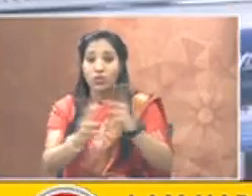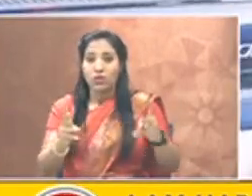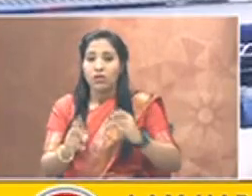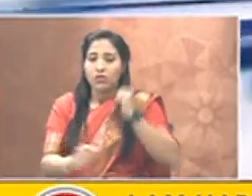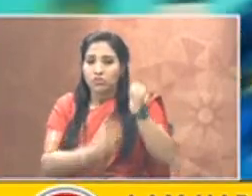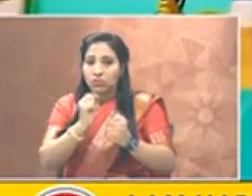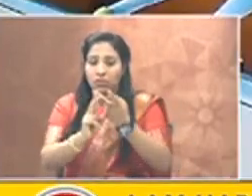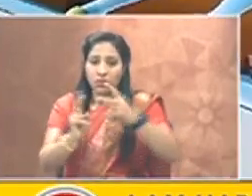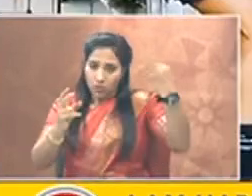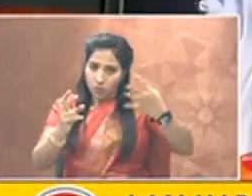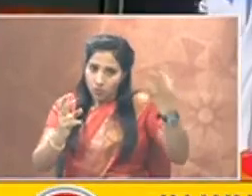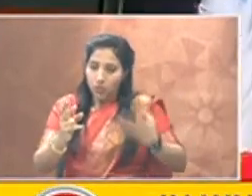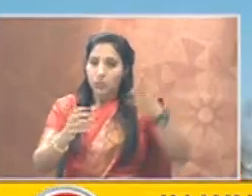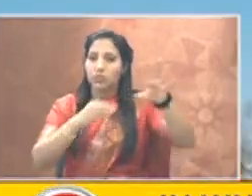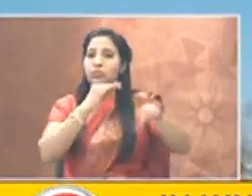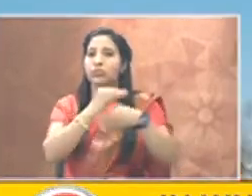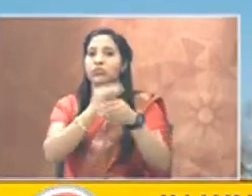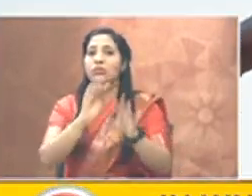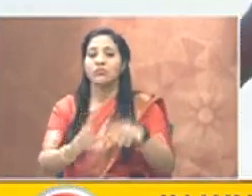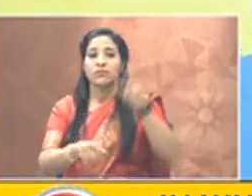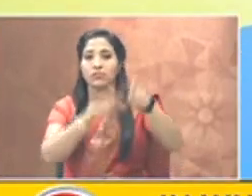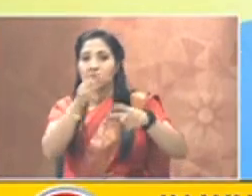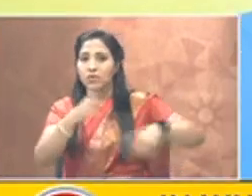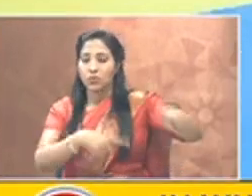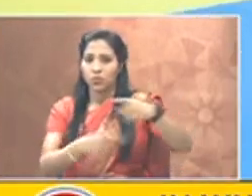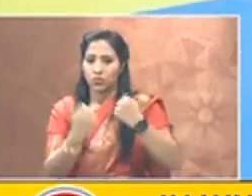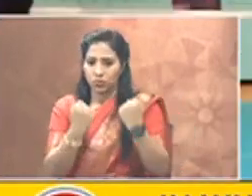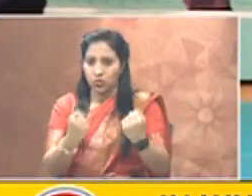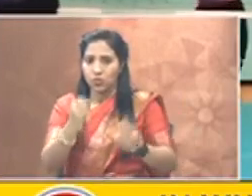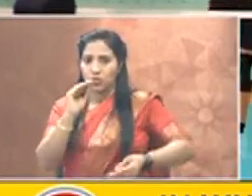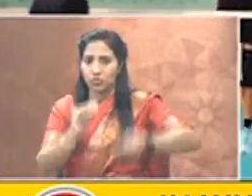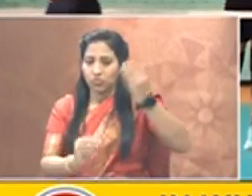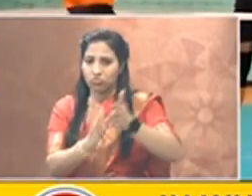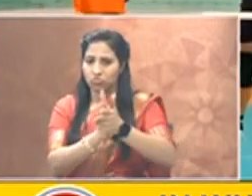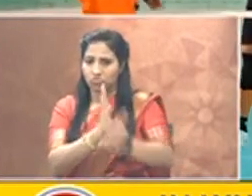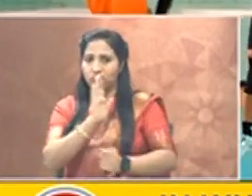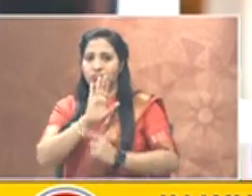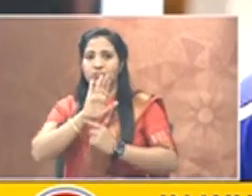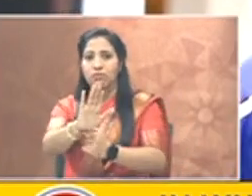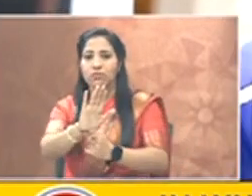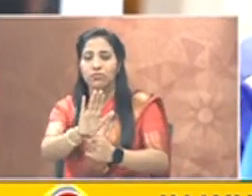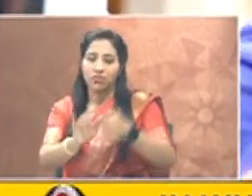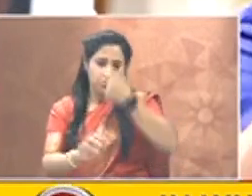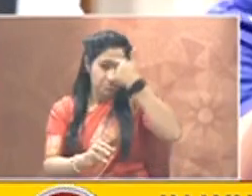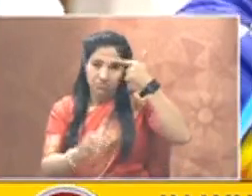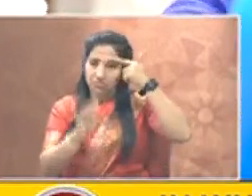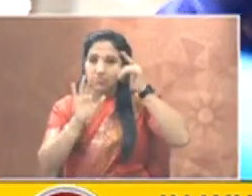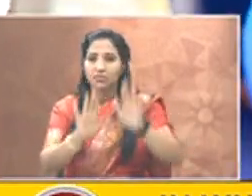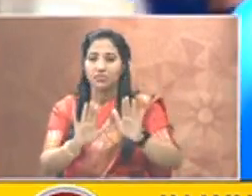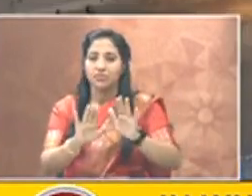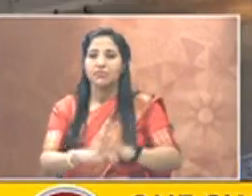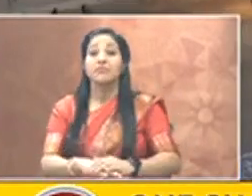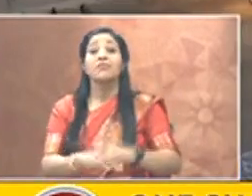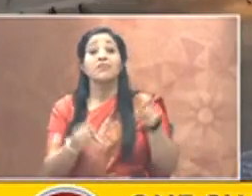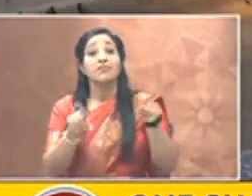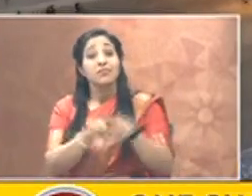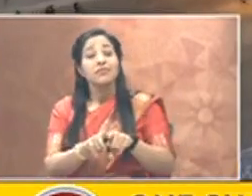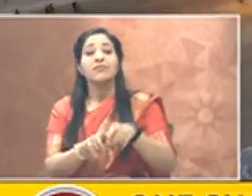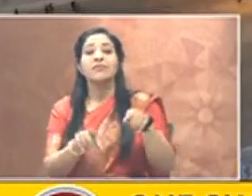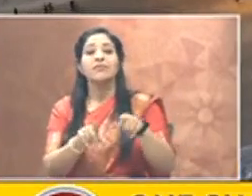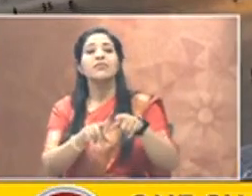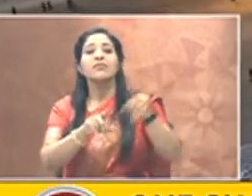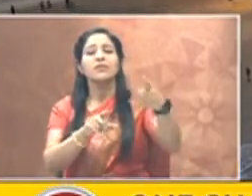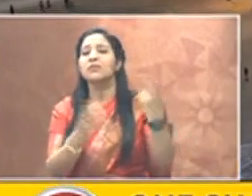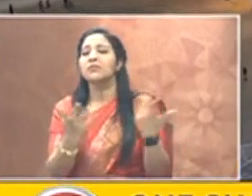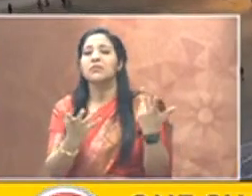हो रहे हैं जिनमें खिलाड़ियों को अपना सामर्थ्य दिखाने का मौका मिल रहा है। ऐसा ही एक